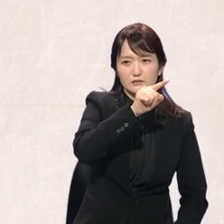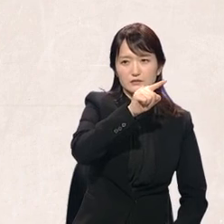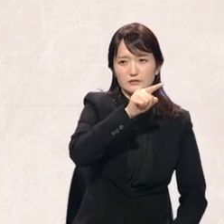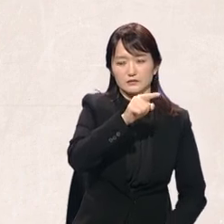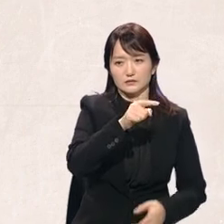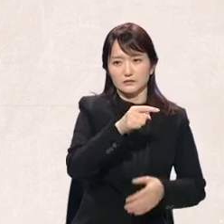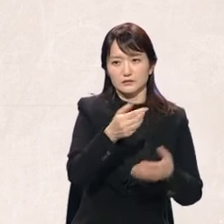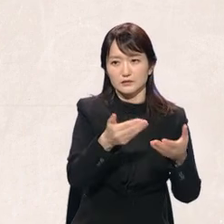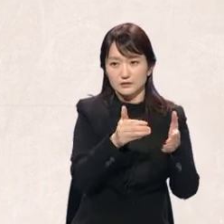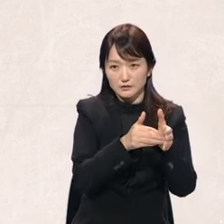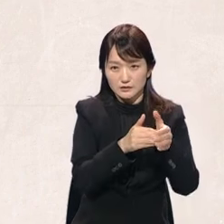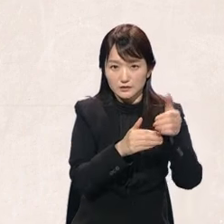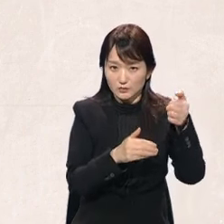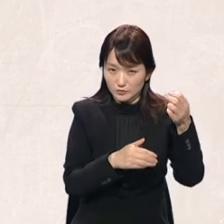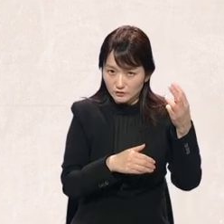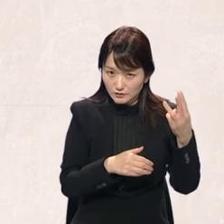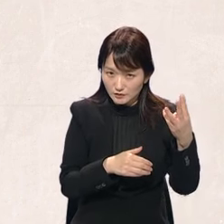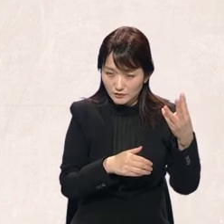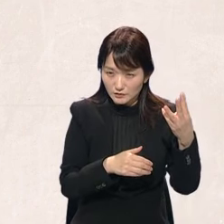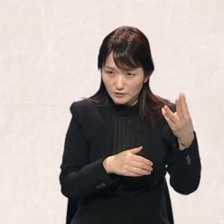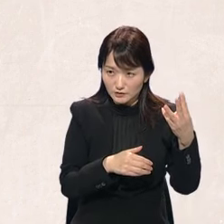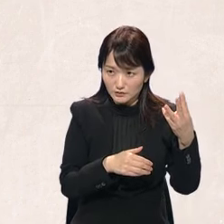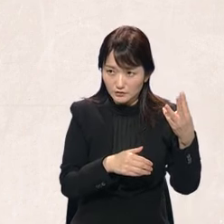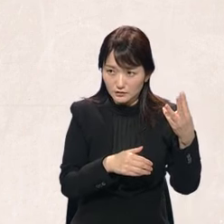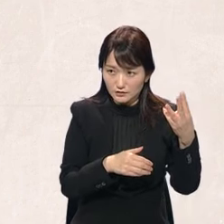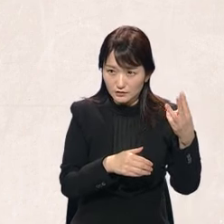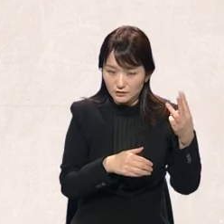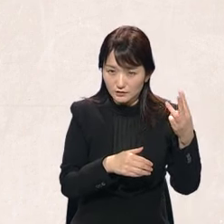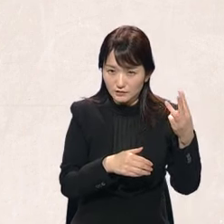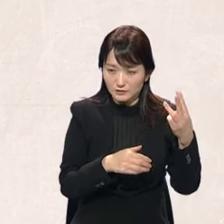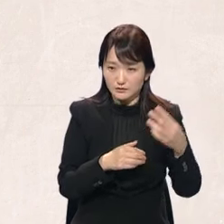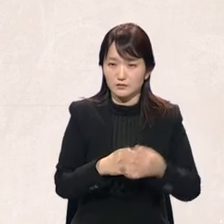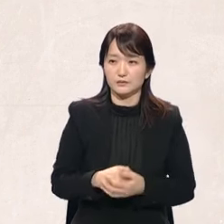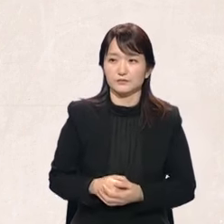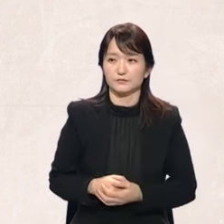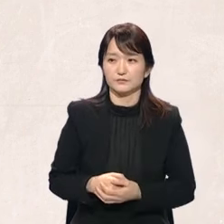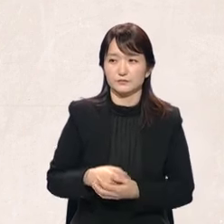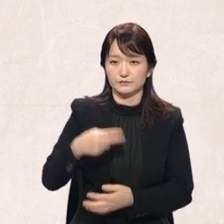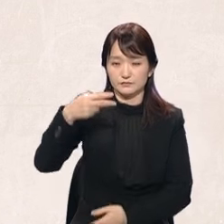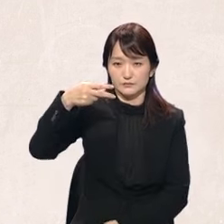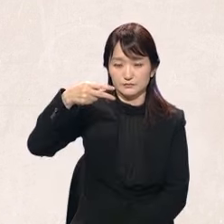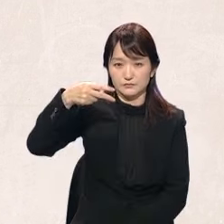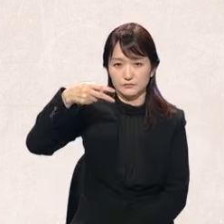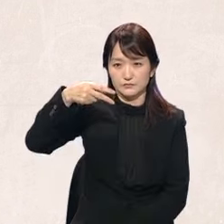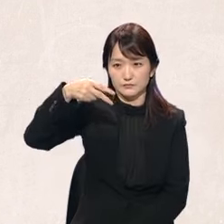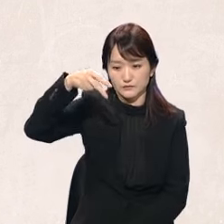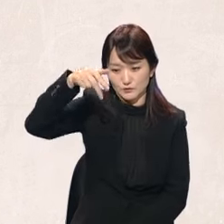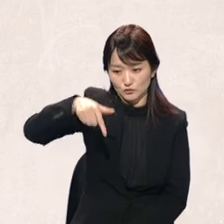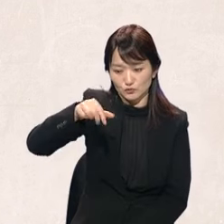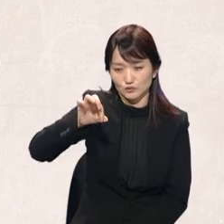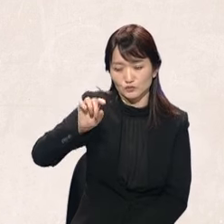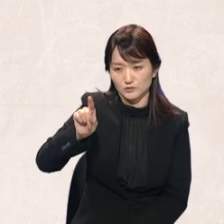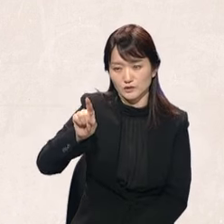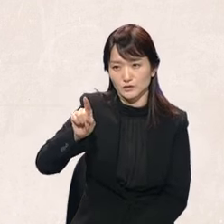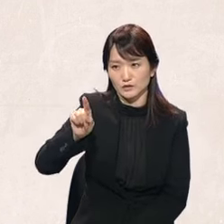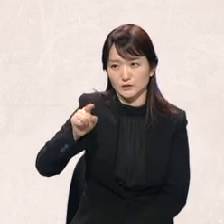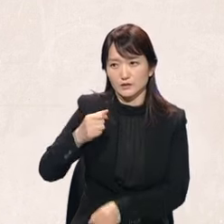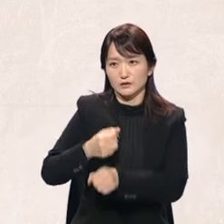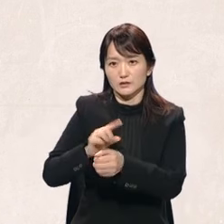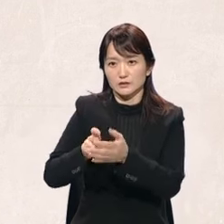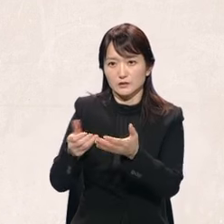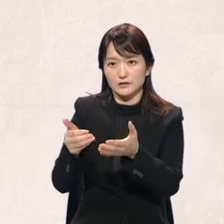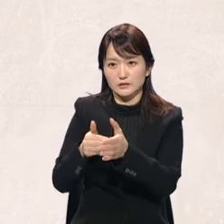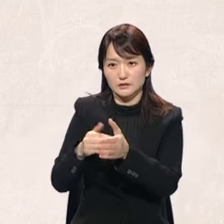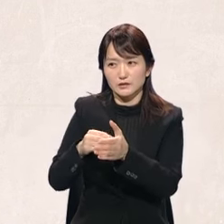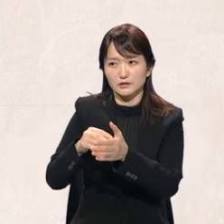있습니다 그런데 중사로 강등이 될 경우에는 45세에 전역 해야 되기 때문에 49세 그 당연히 강제전이 되지 않습니까 그러니까이